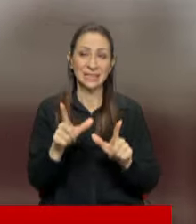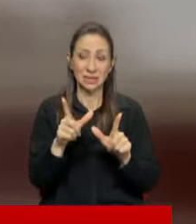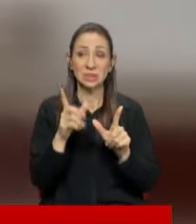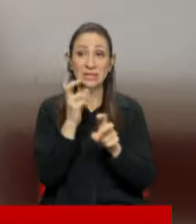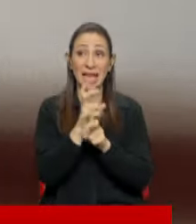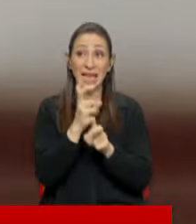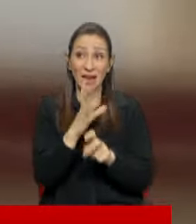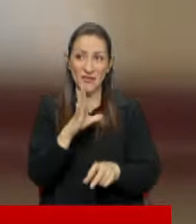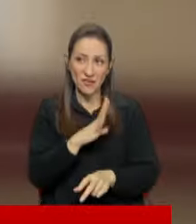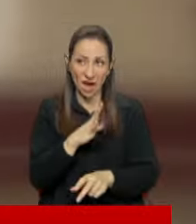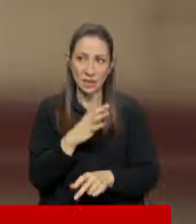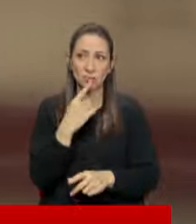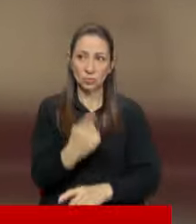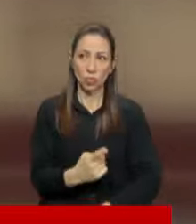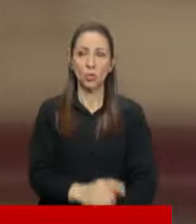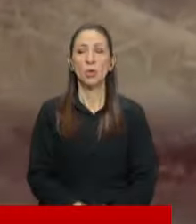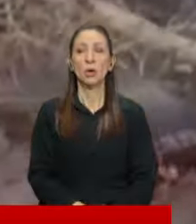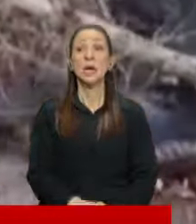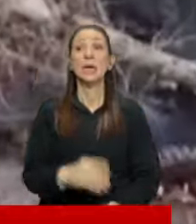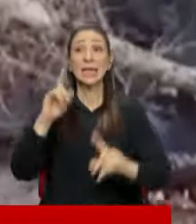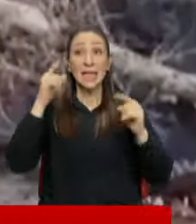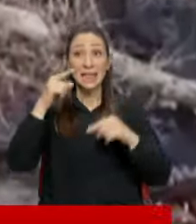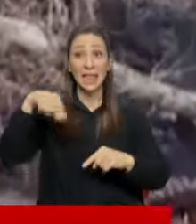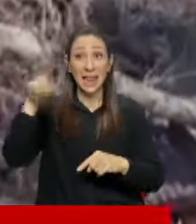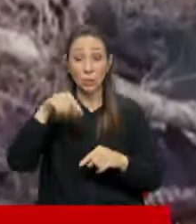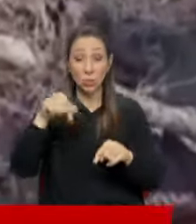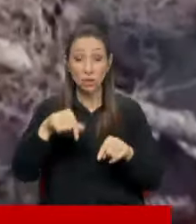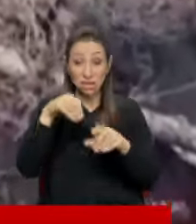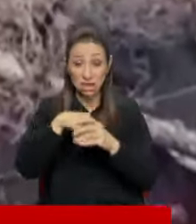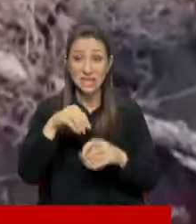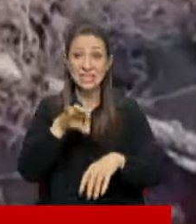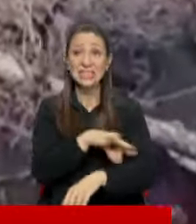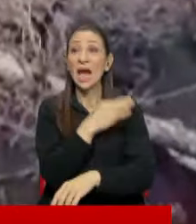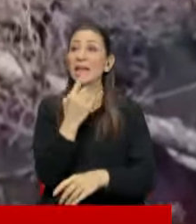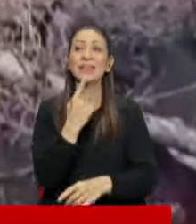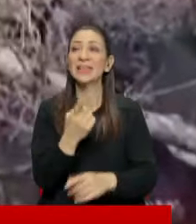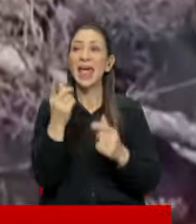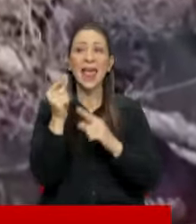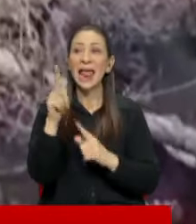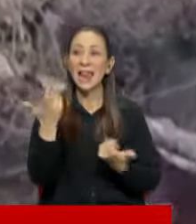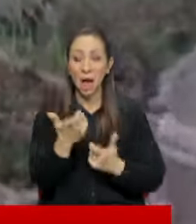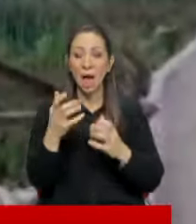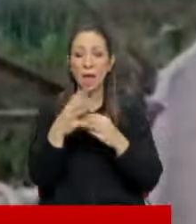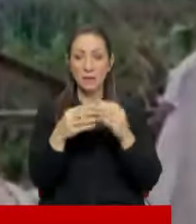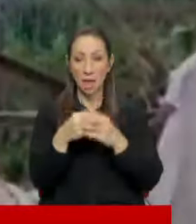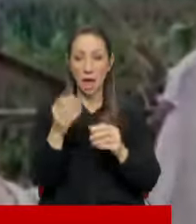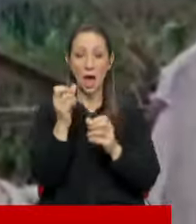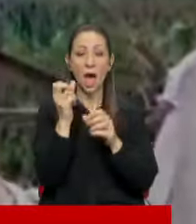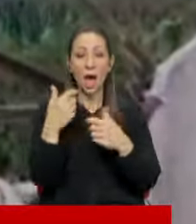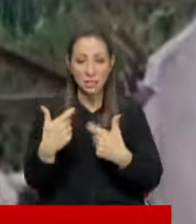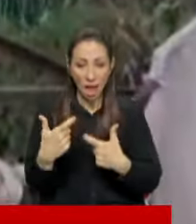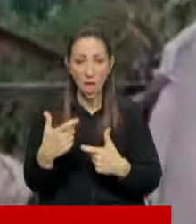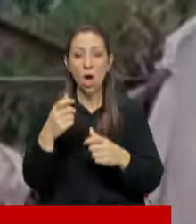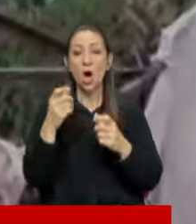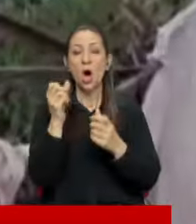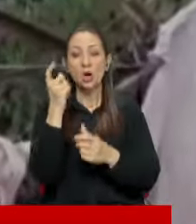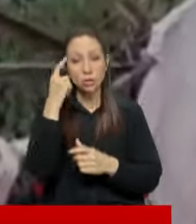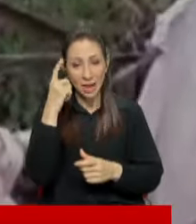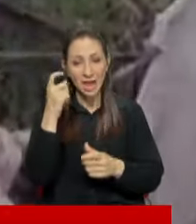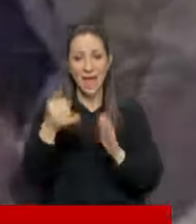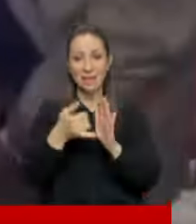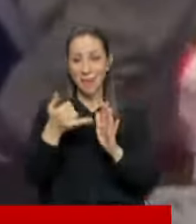sayıda risk için tedbirli olunmalı. Yetkililerin bugün için sarı kodlu uyarı yayınladığı illerimiz Adana, Hatay, Osmaniye,